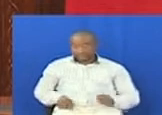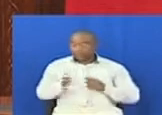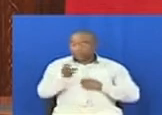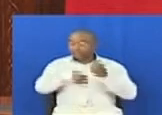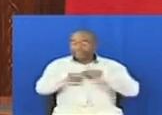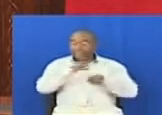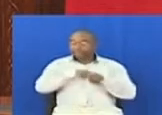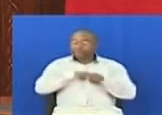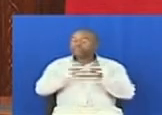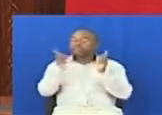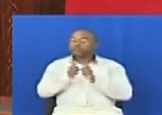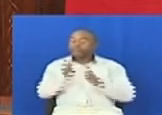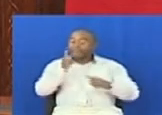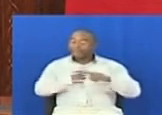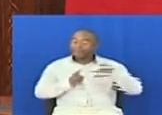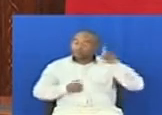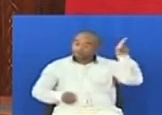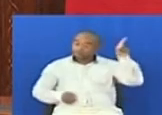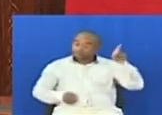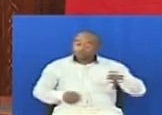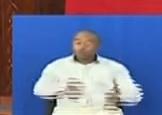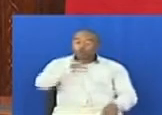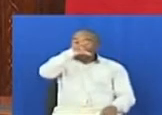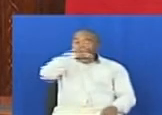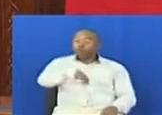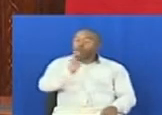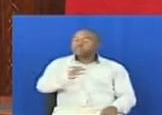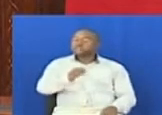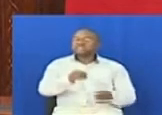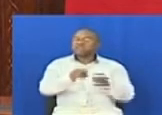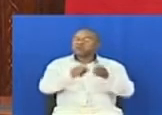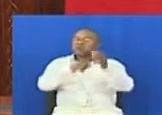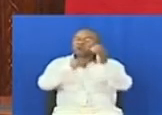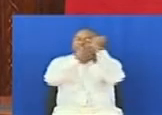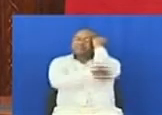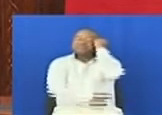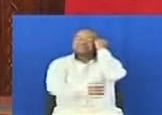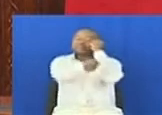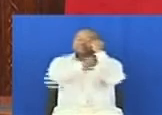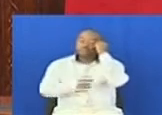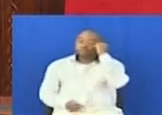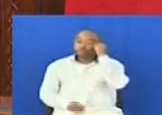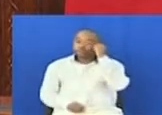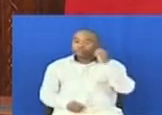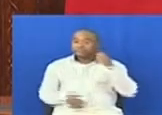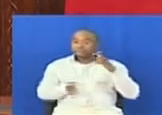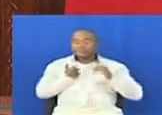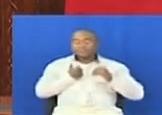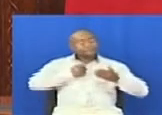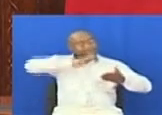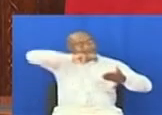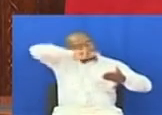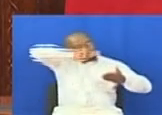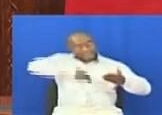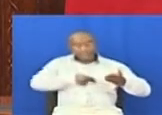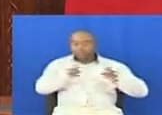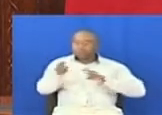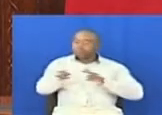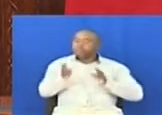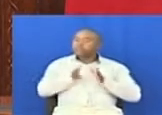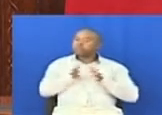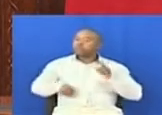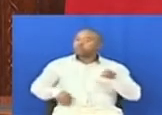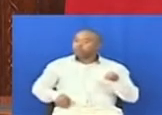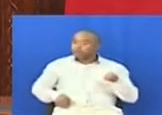kipindi kifupi Lindi, mkoa ambao ulikuwa mwisho kiumaskini, amesaini mkataba mkubwa wa LNG.